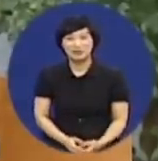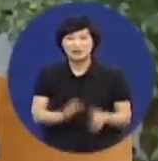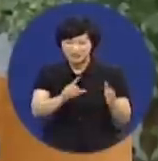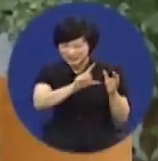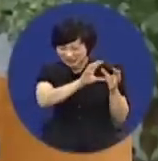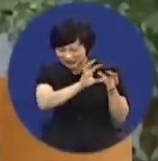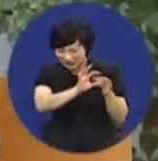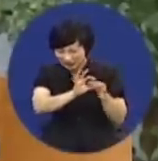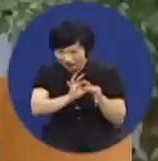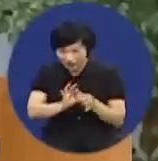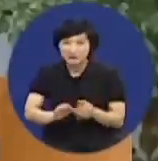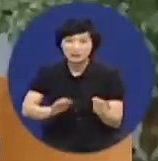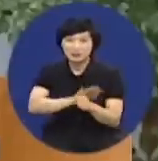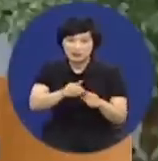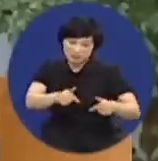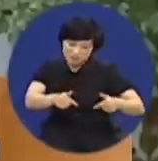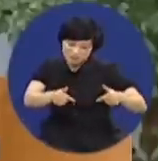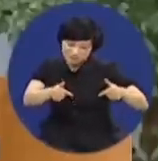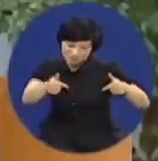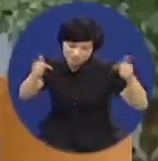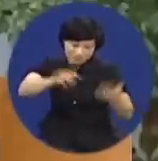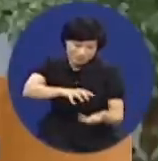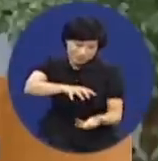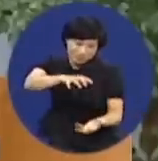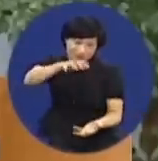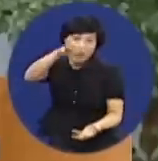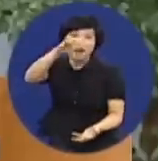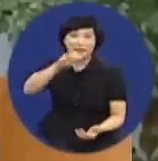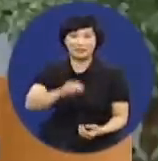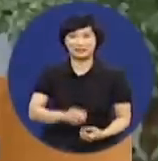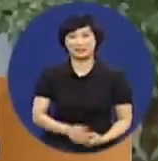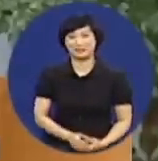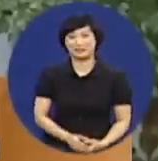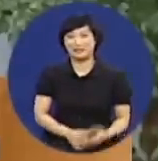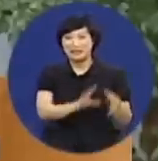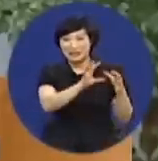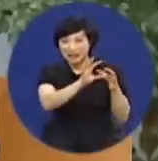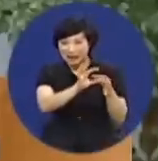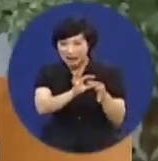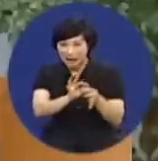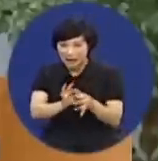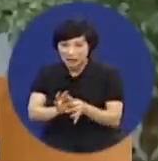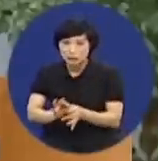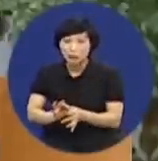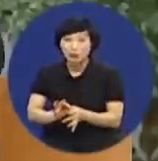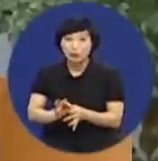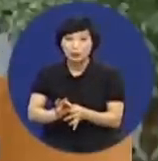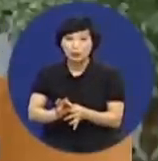時間が経てば経つほどもっと大きな、もっとたくさんの愛を、